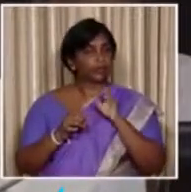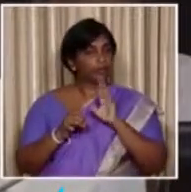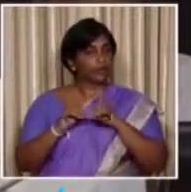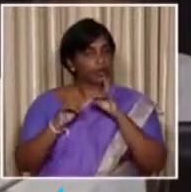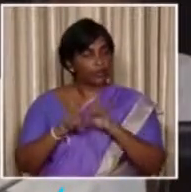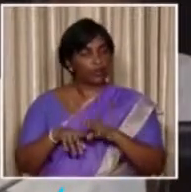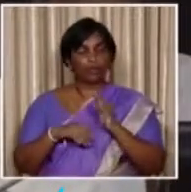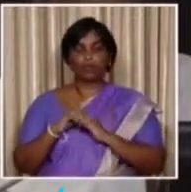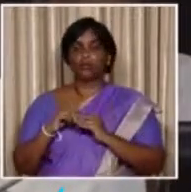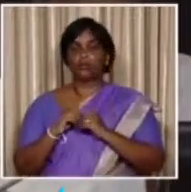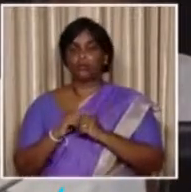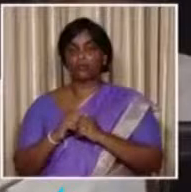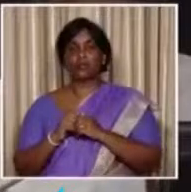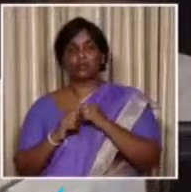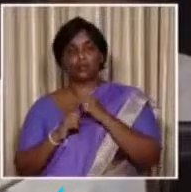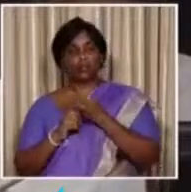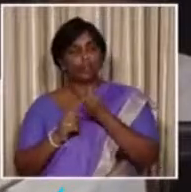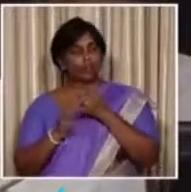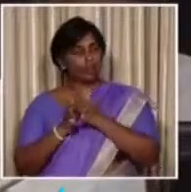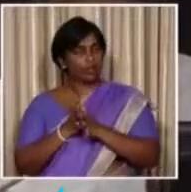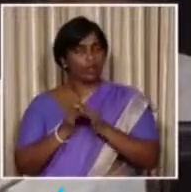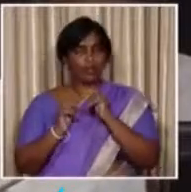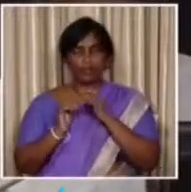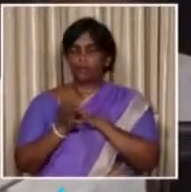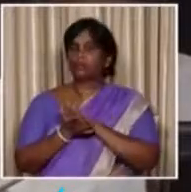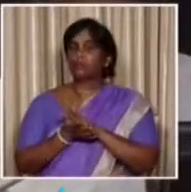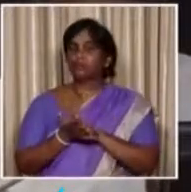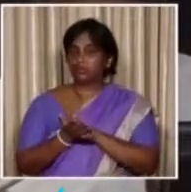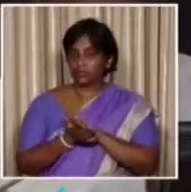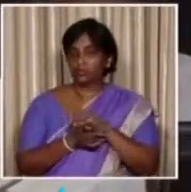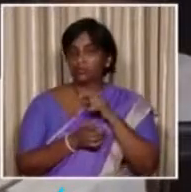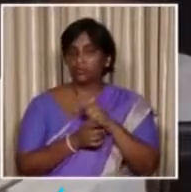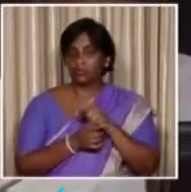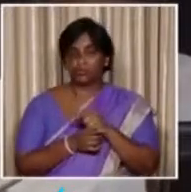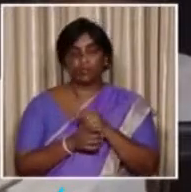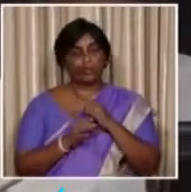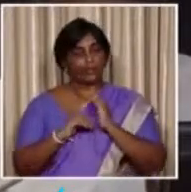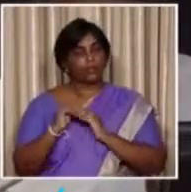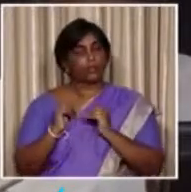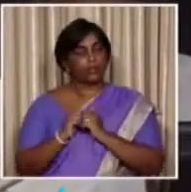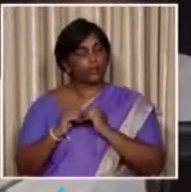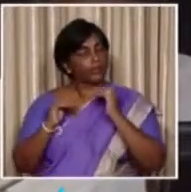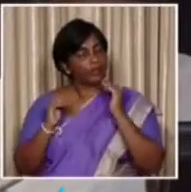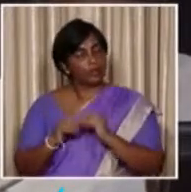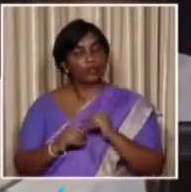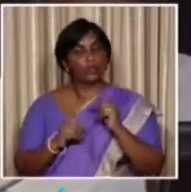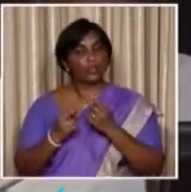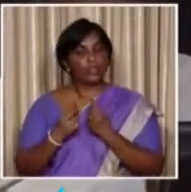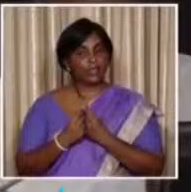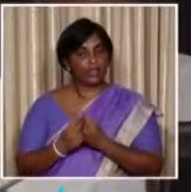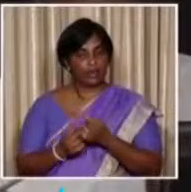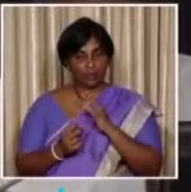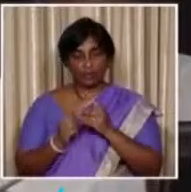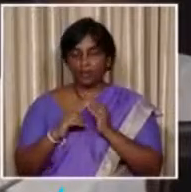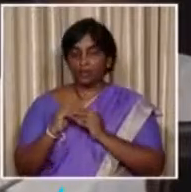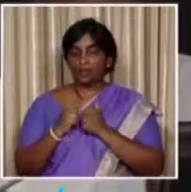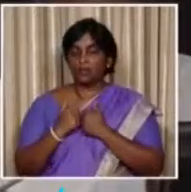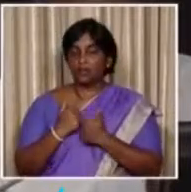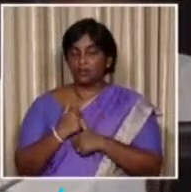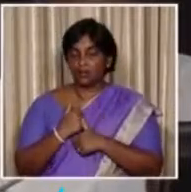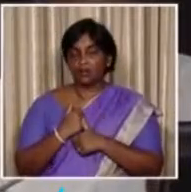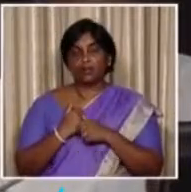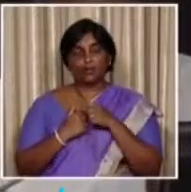අන්නේ වැඩපිළිවෙල අරගෙන ඒකේ ඕනනම් අඩුපාඩු තියෙනවා නම් සකස් කරගෙන මේ ක්‍රමවේදය අඩු කරගන්නට ඉක්මන් කරගන්නට වැඩපිළිවෙලක්